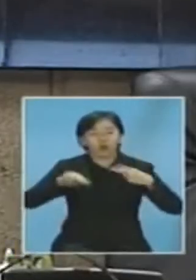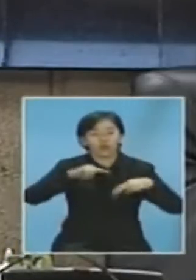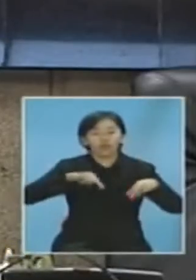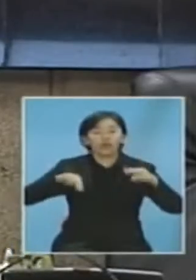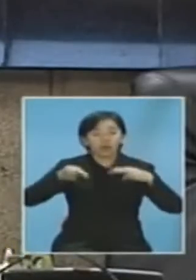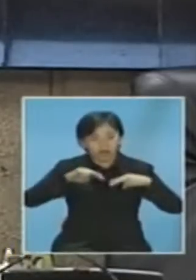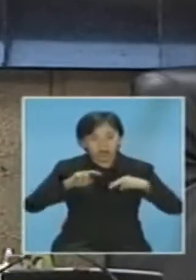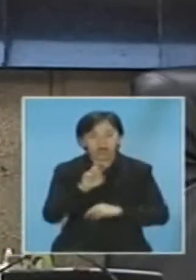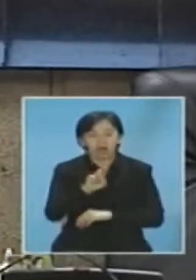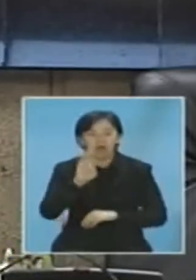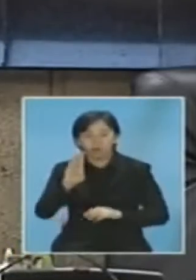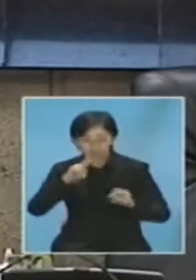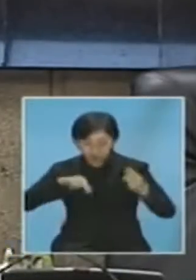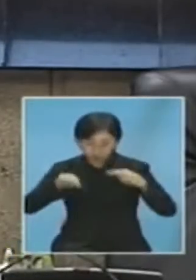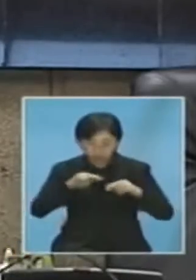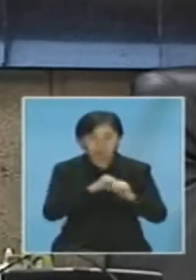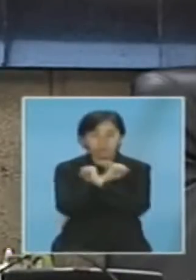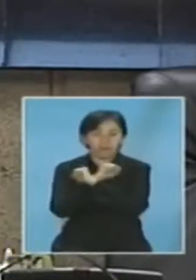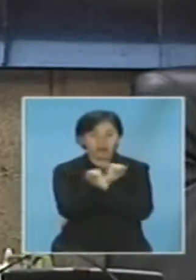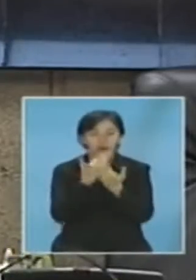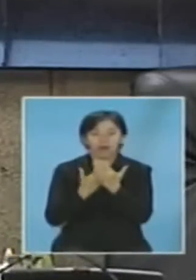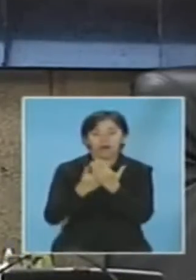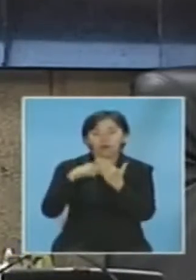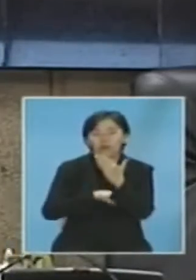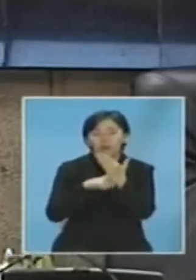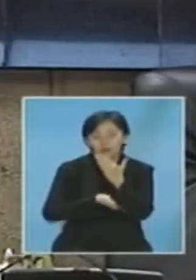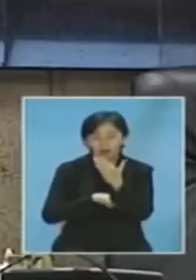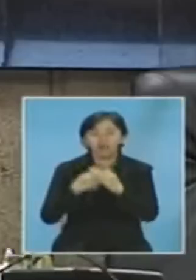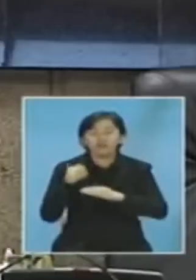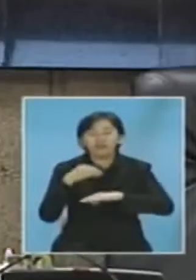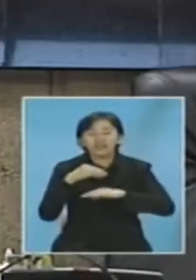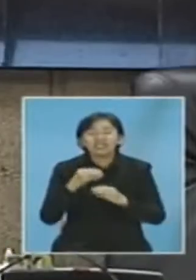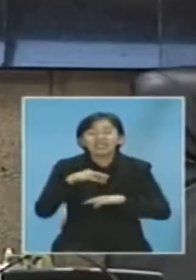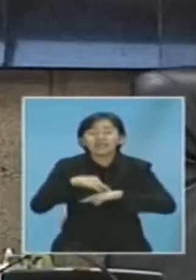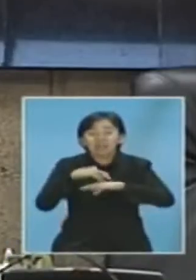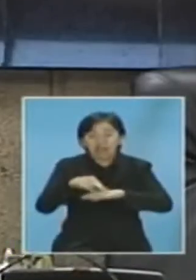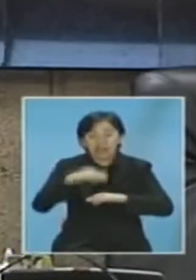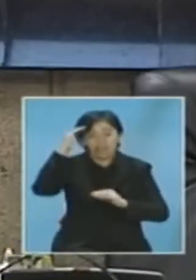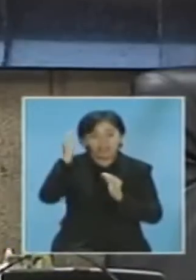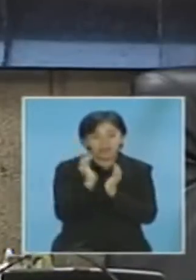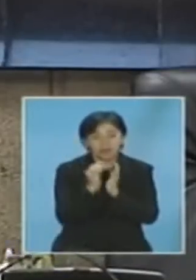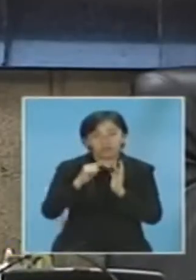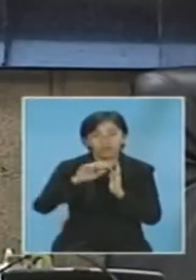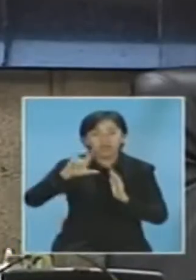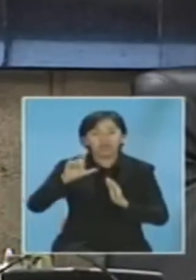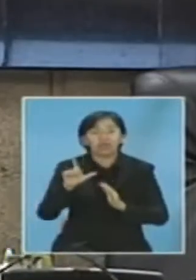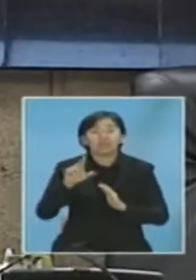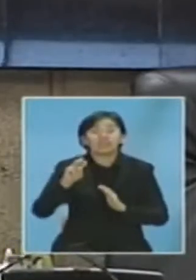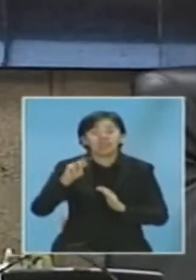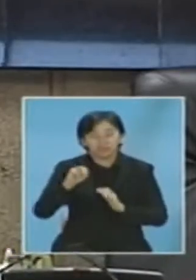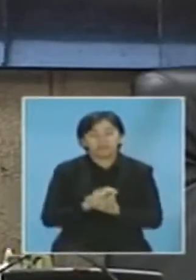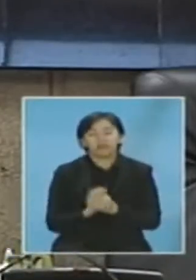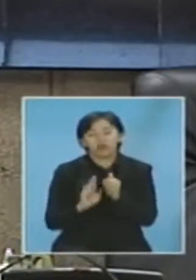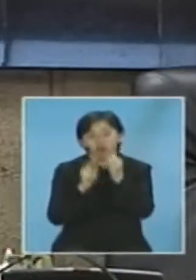และมีระบบตรวจสอบเพื่อป้องกันการทุจริตและมีการแต่งตั้งร้อยตำรวจเอกเฉลิมอยู่บำรุงรองนายกรัฐมนตรีขณะ